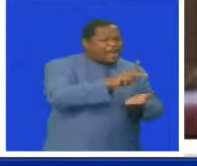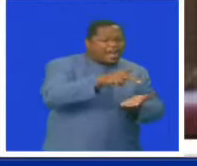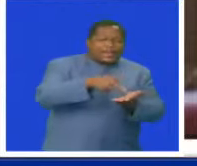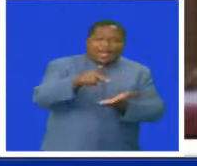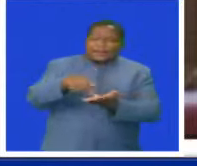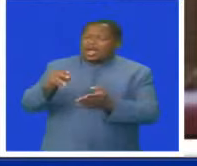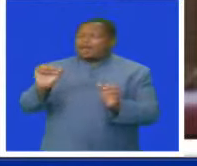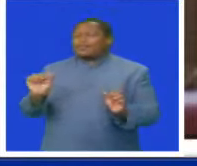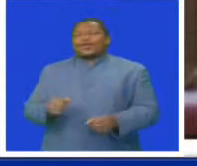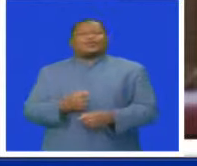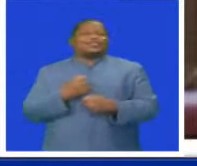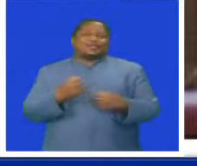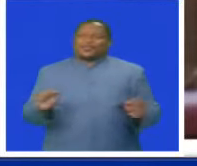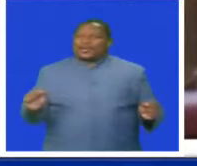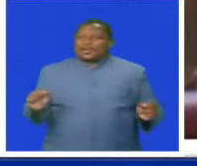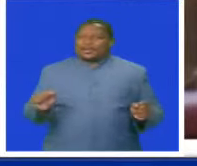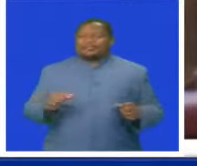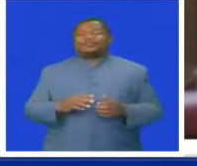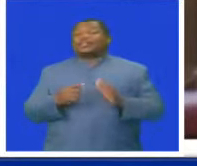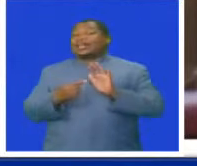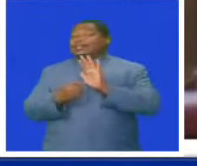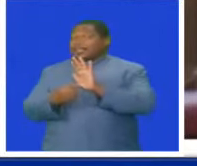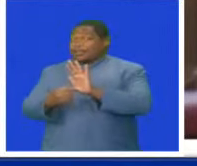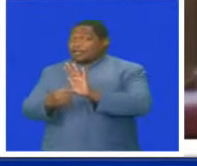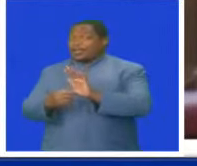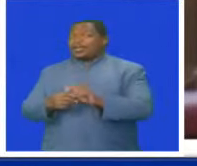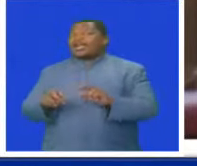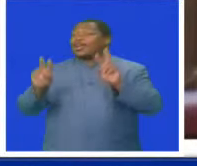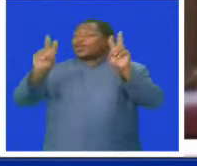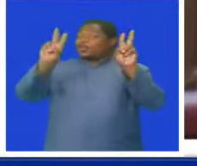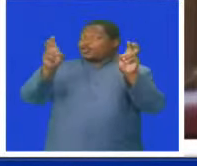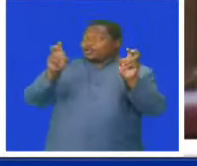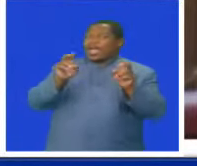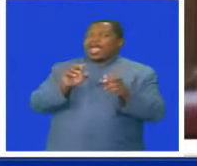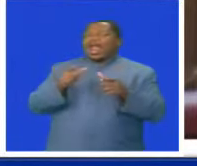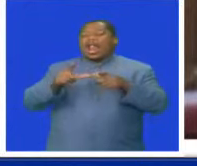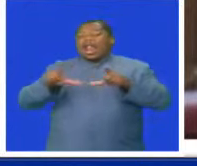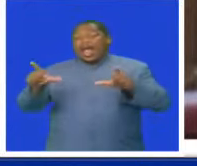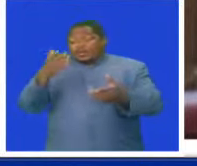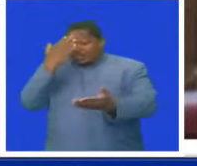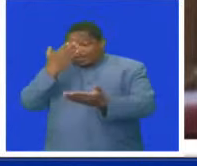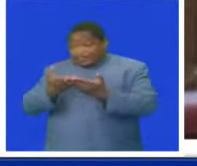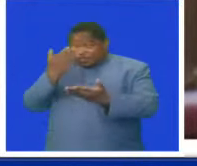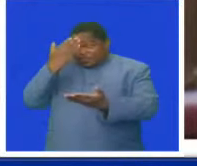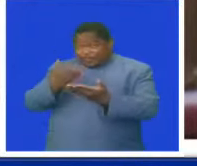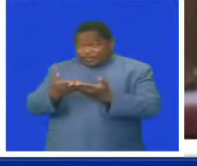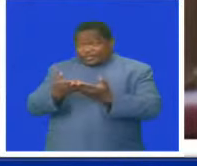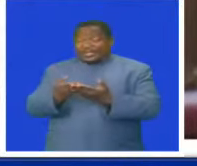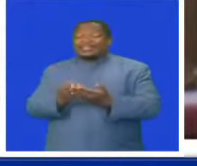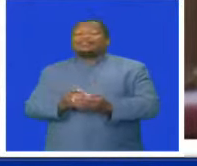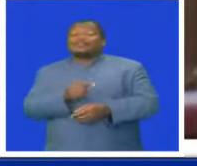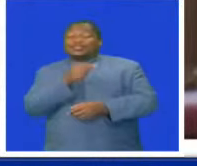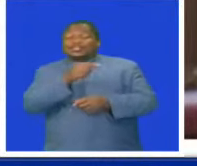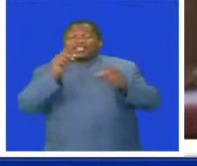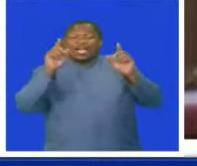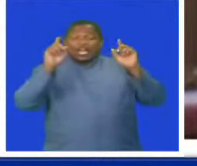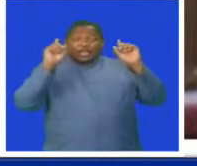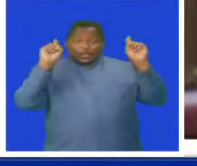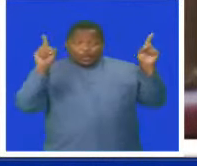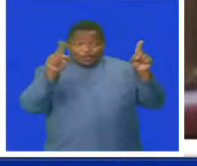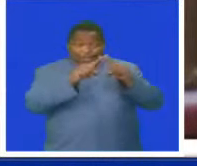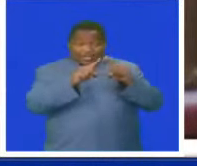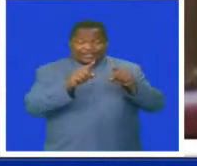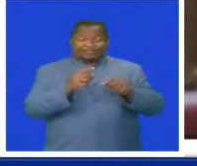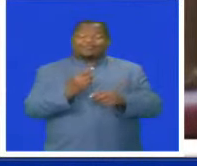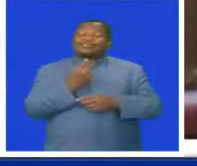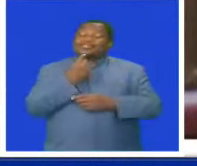kakhulu ngabekisa nje kama humanities i-cutoff point yakhona kube ng 31 points umbala njani ngelo 31 points